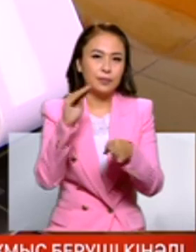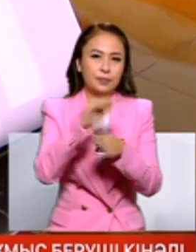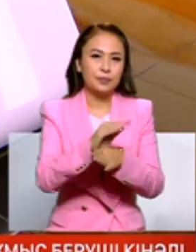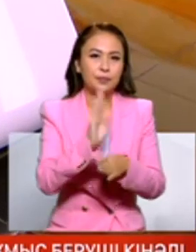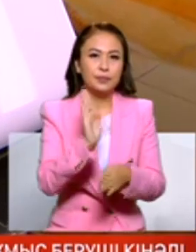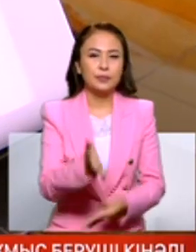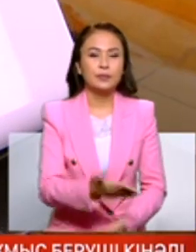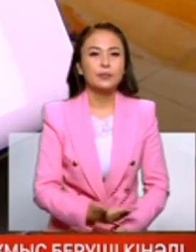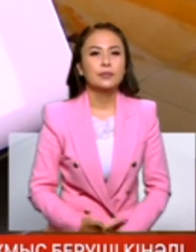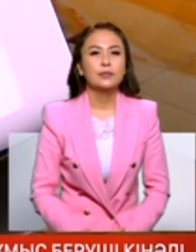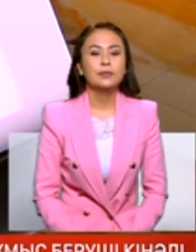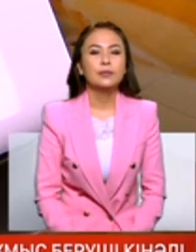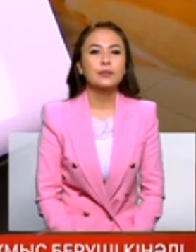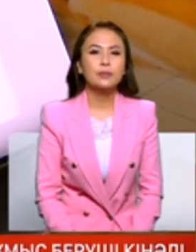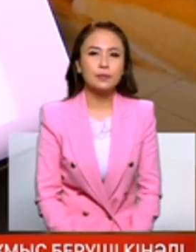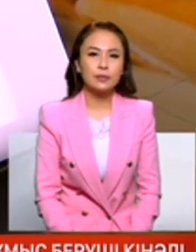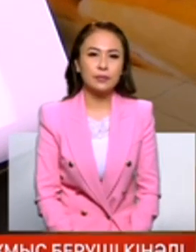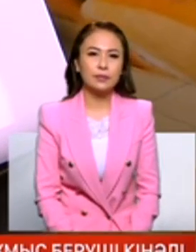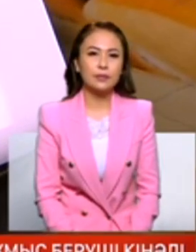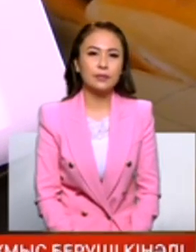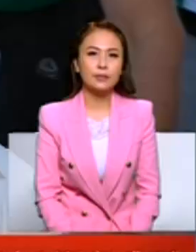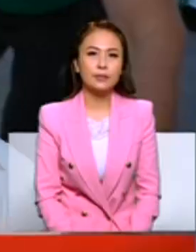qosuğa mäjbir bolıp otur.